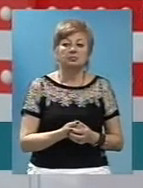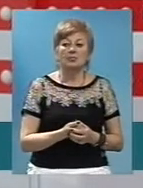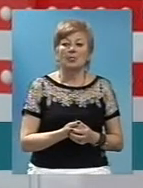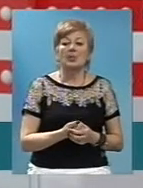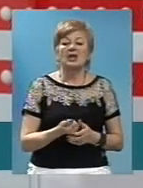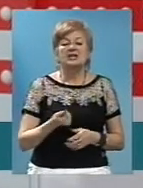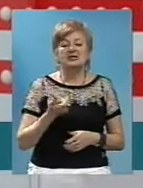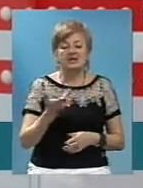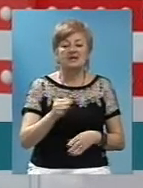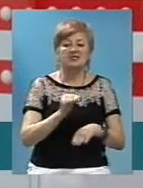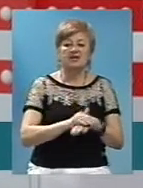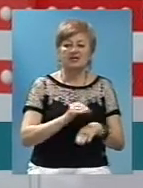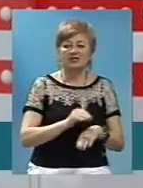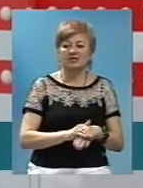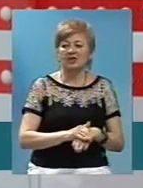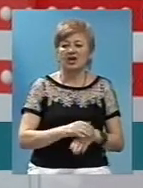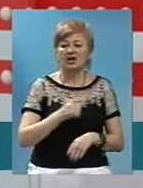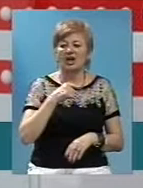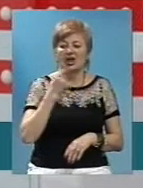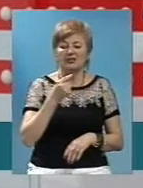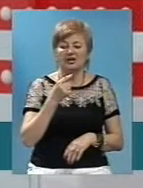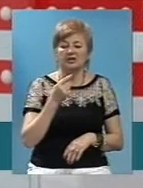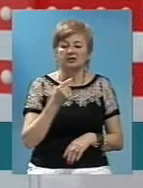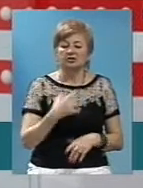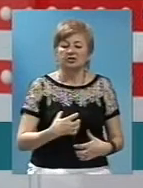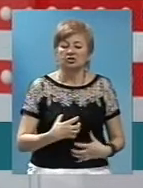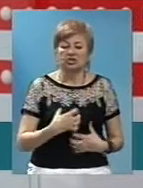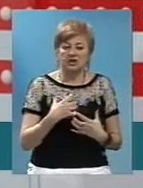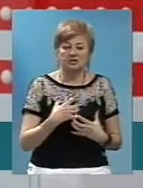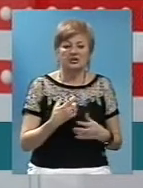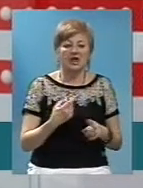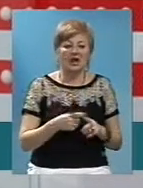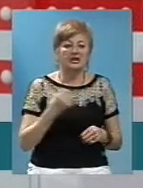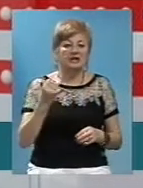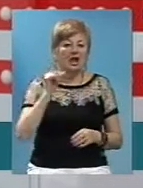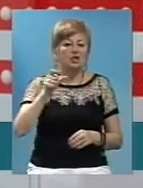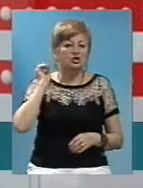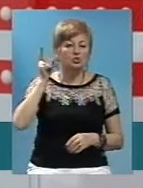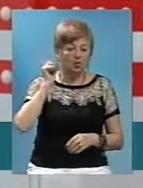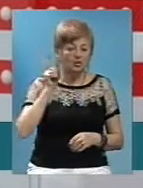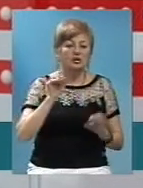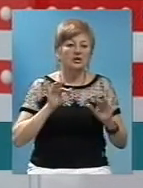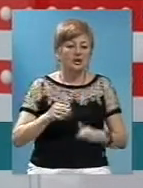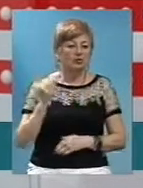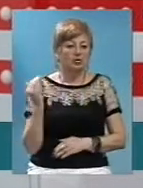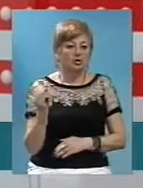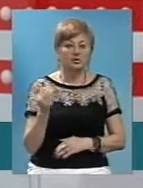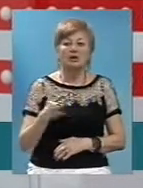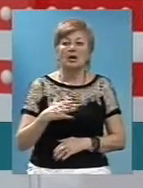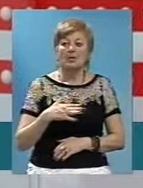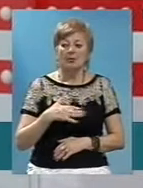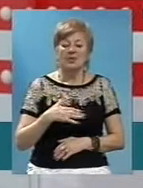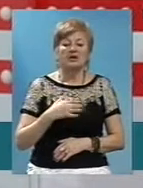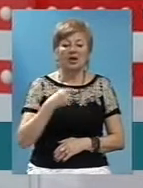цифри, факти, я запевняю, що вони будуть жахливі. Це справа істориків. Мене більше цікавить природа